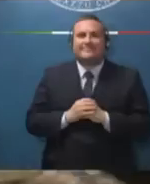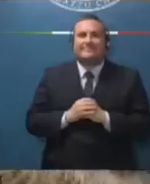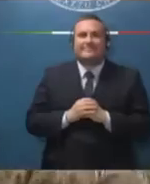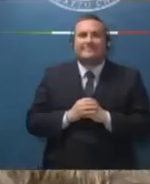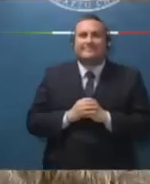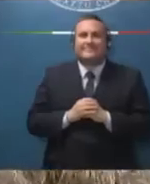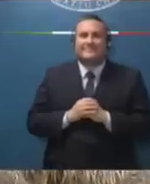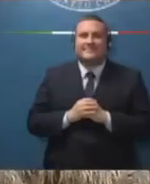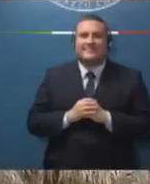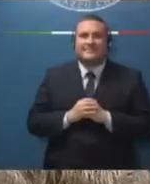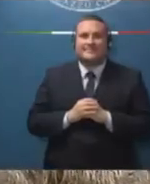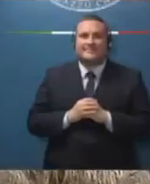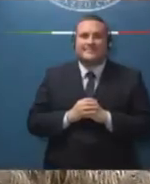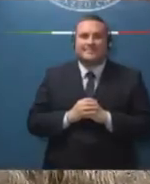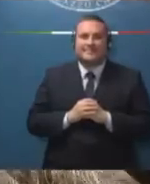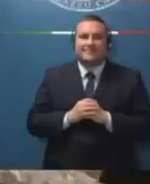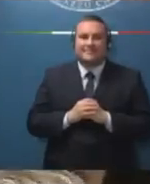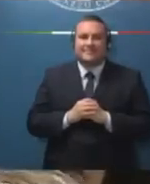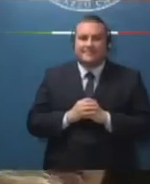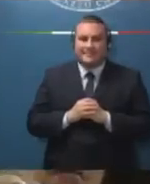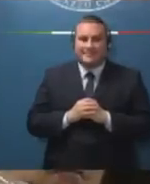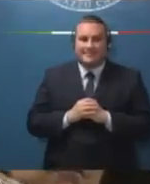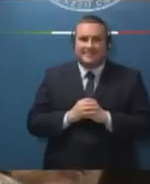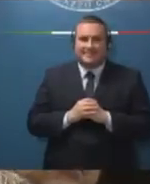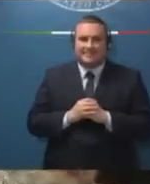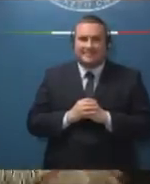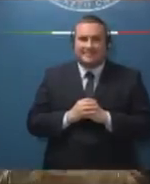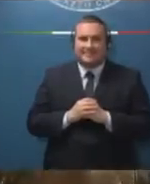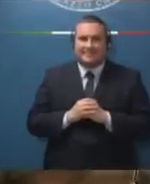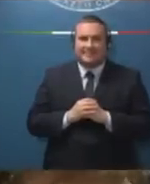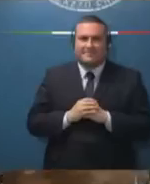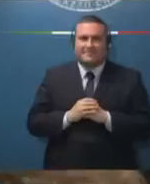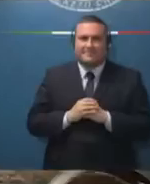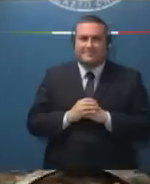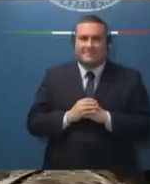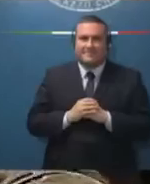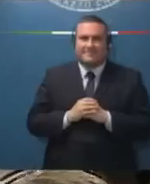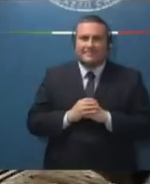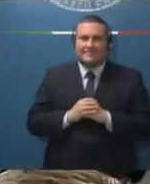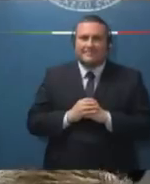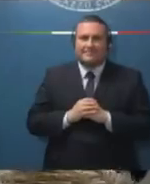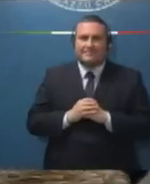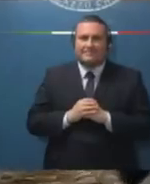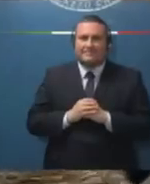scaradio sugo da Natalia cudric Java SUV dei caraibis bacio